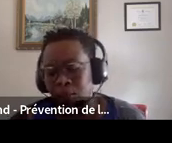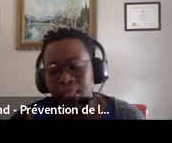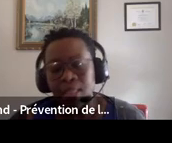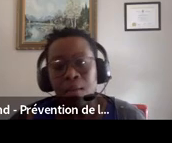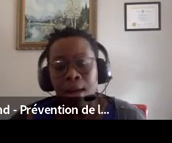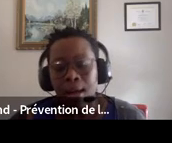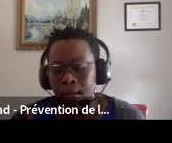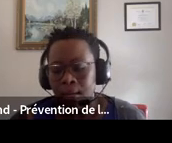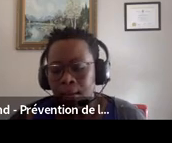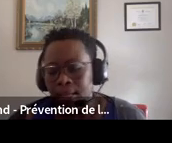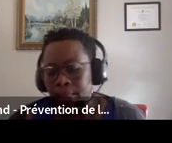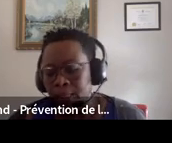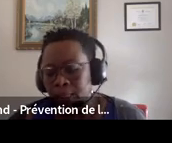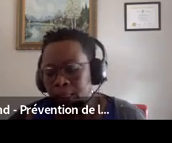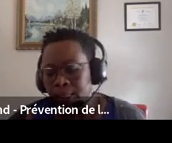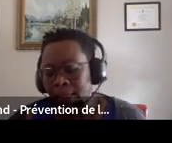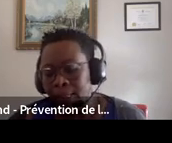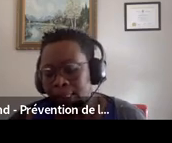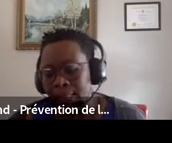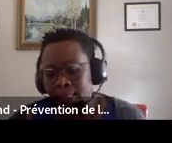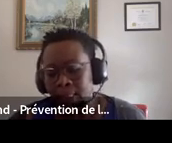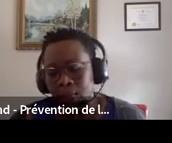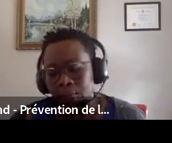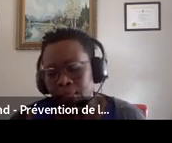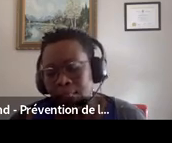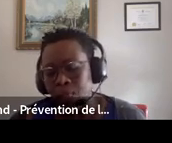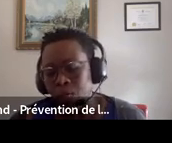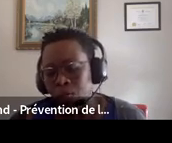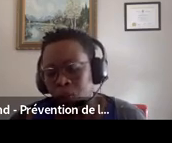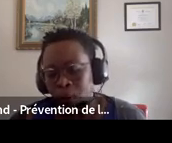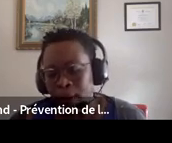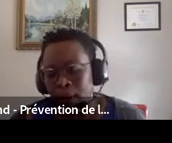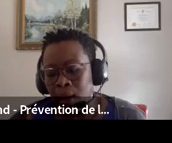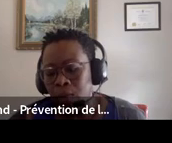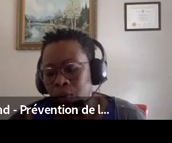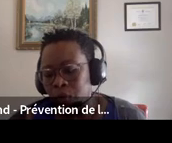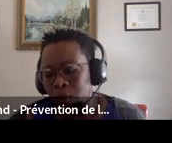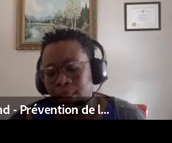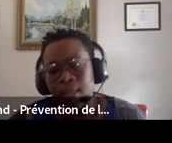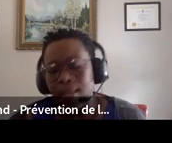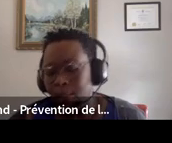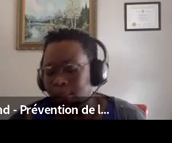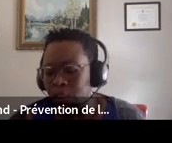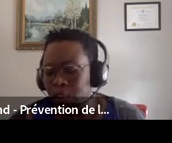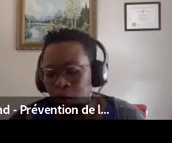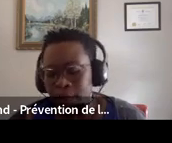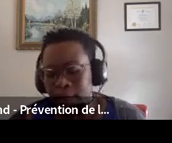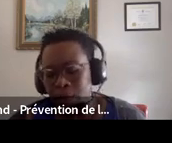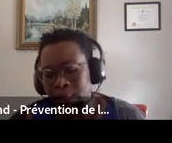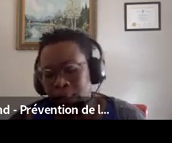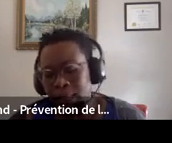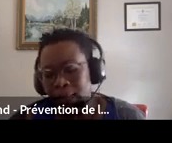des personnes aînées de race noire et des personnes aînées racialisées dans le système de soins, de santé